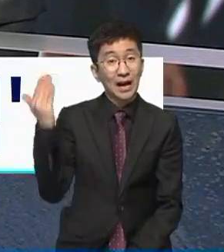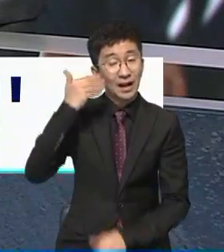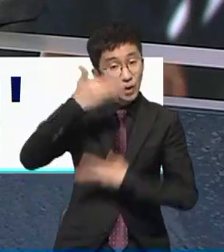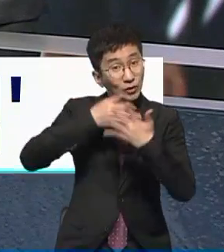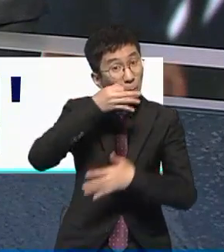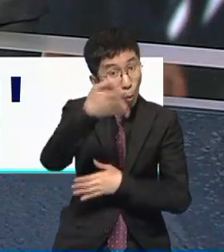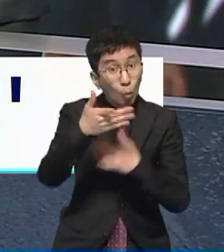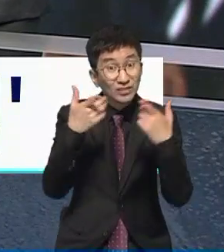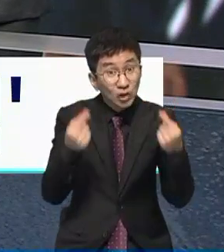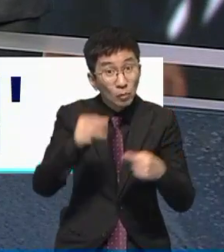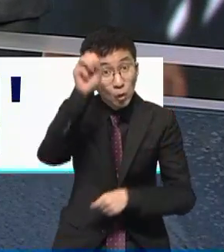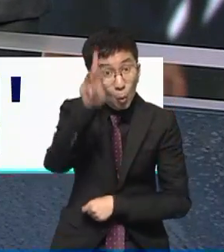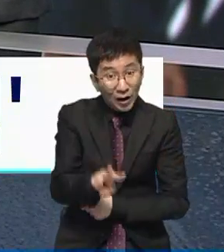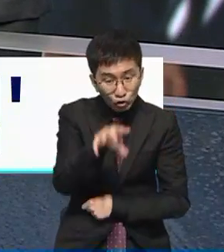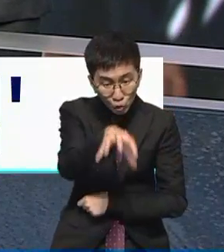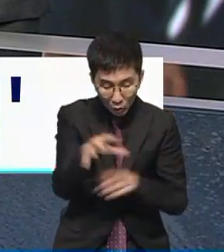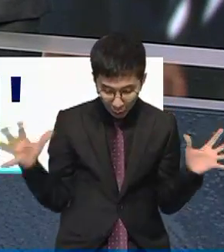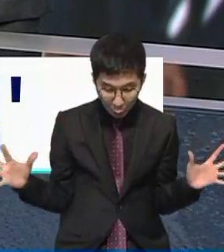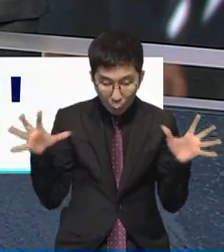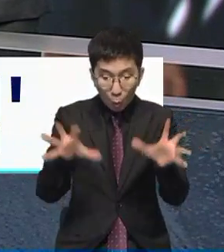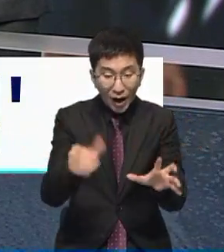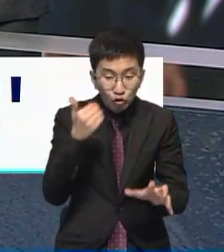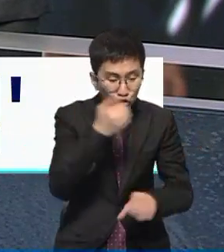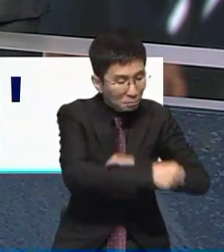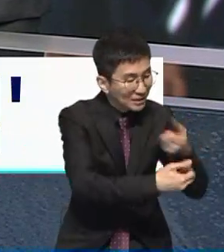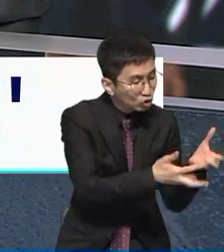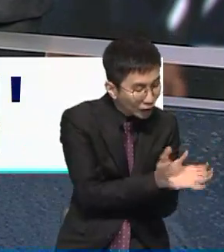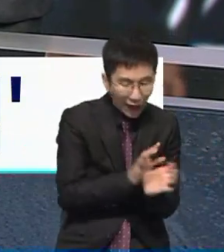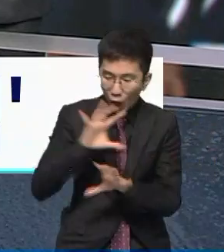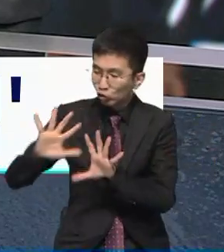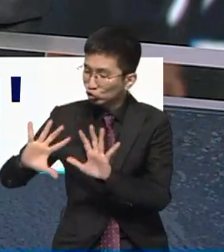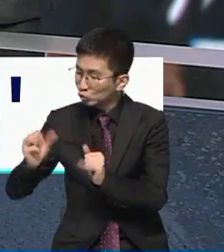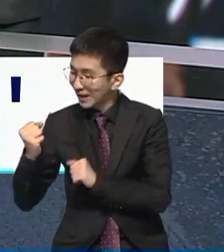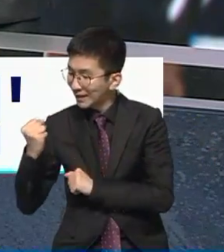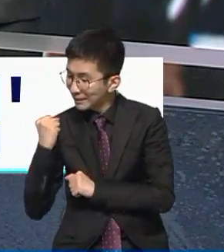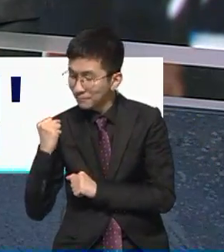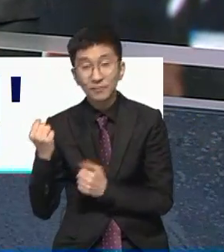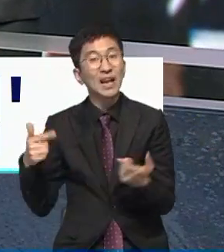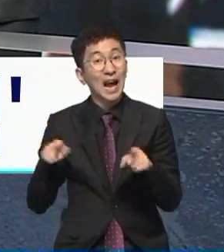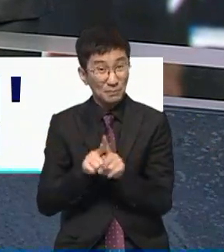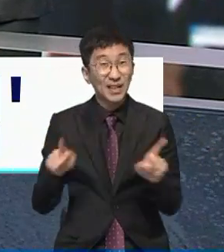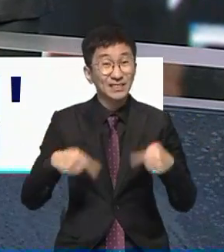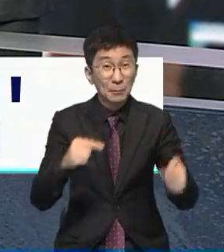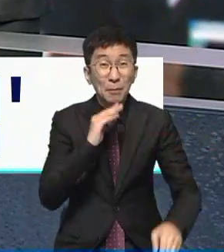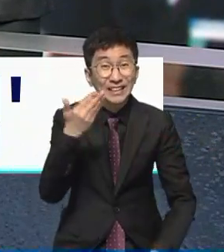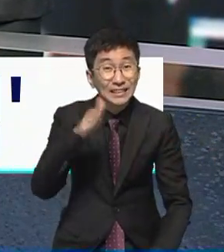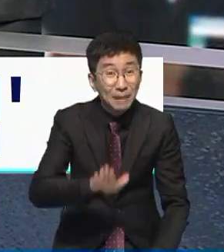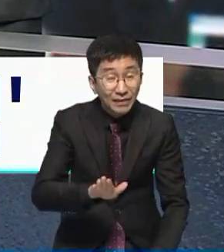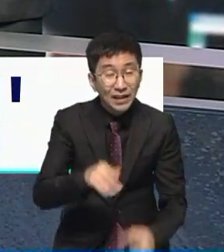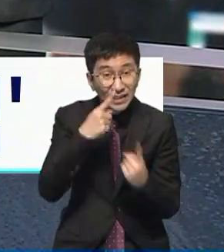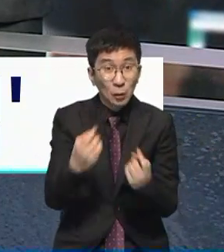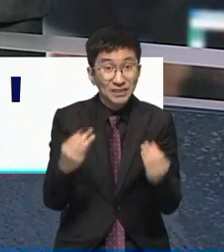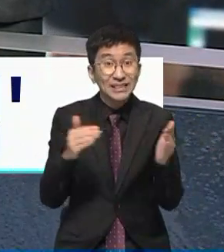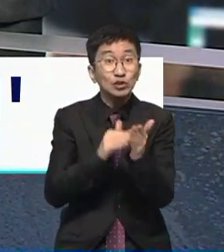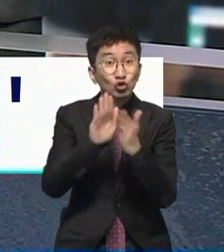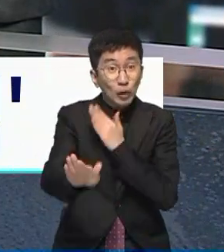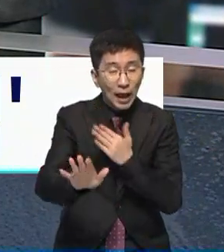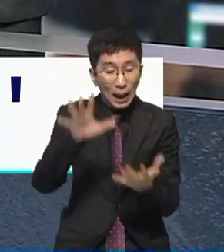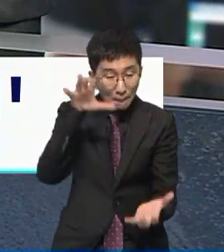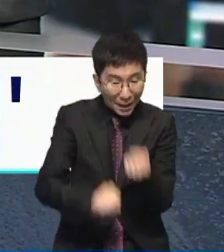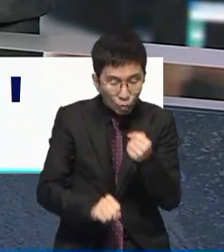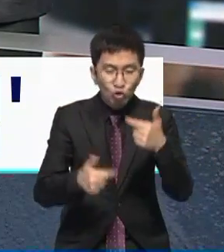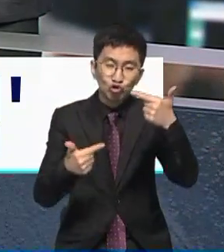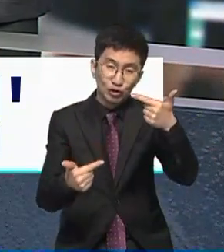방금 보신 것처럼 광주에 집결한 여야 지도부는 기념식을 함께 했지만 곧바로 6.1 지방선거